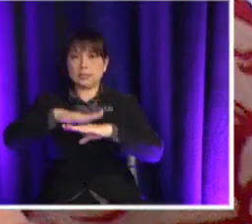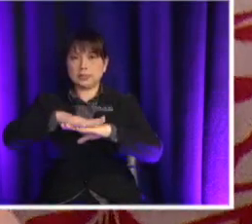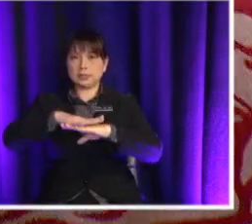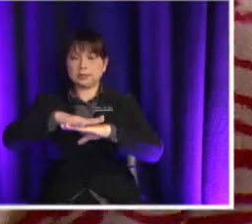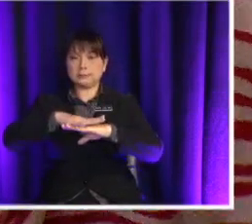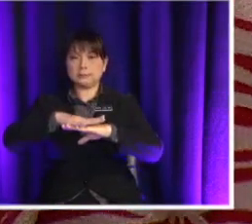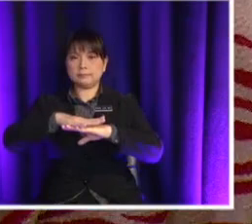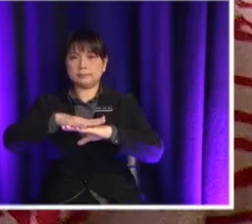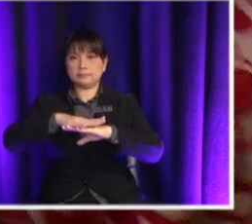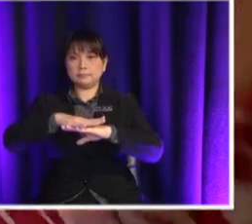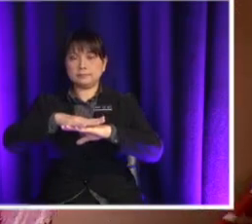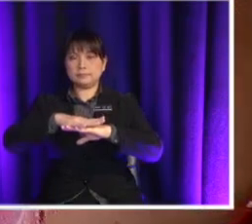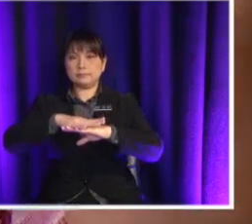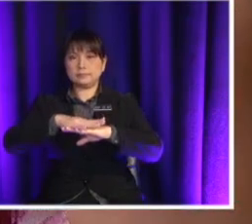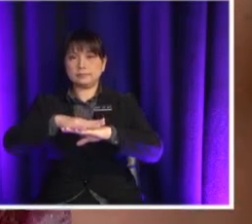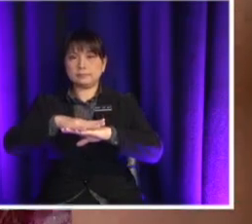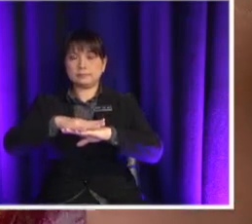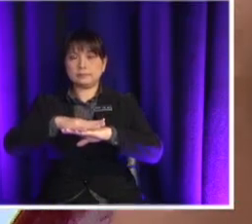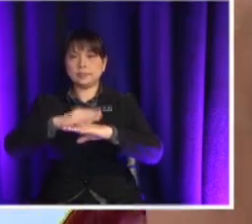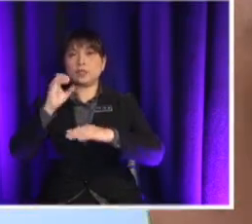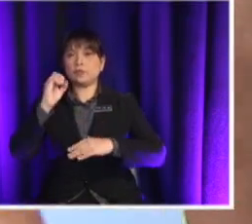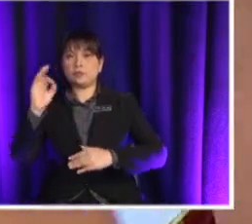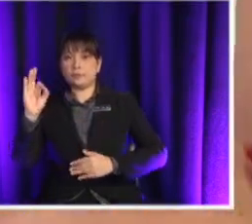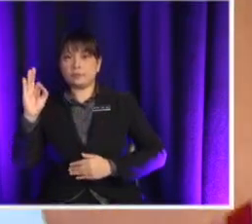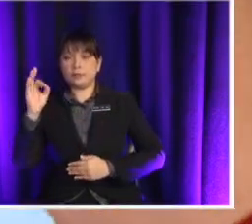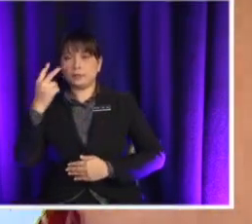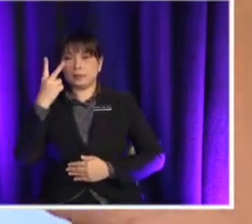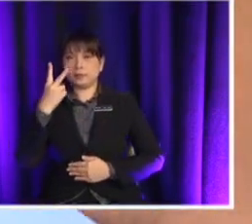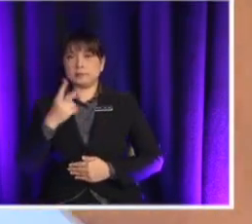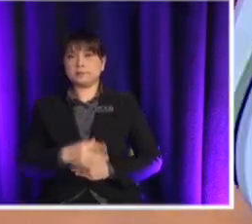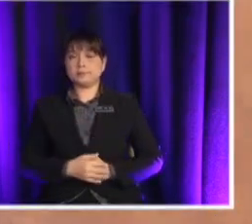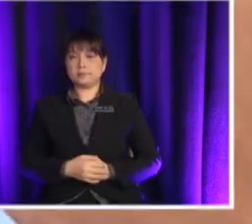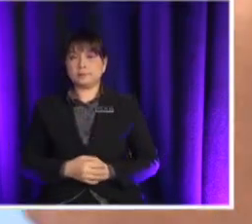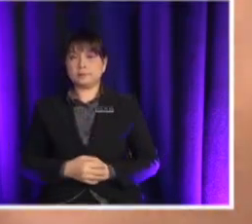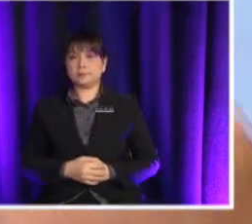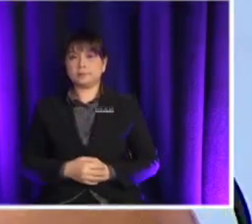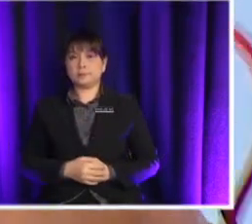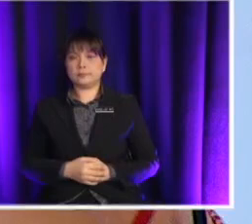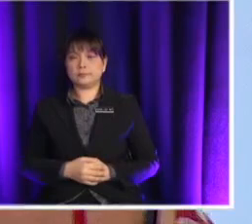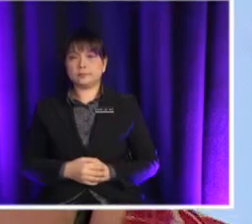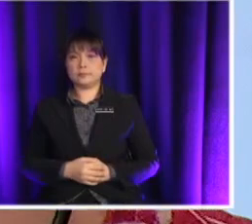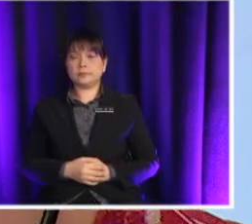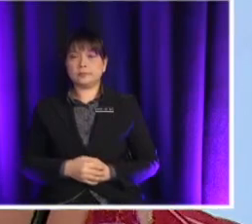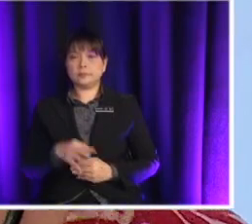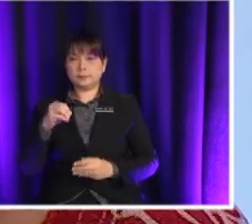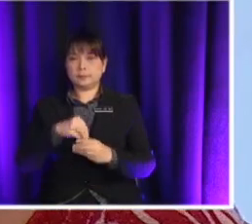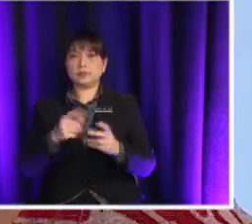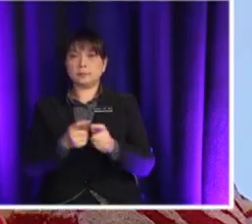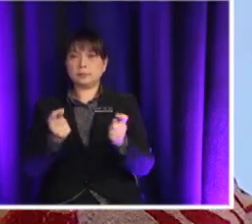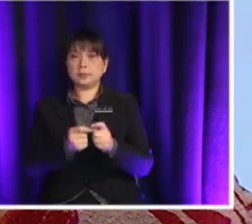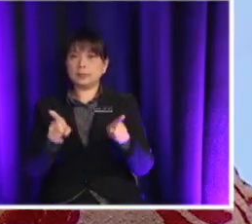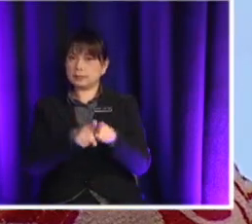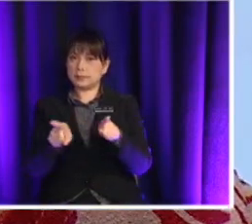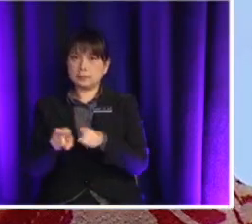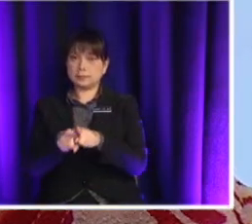atas. Okey. Ini. Cuba Aiman offkan dia. Saya offkan dia, cikgu. Okey, Ni dah off dah. Okey, dalam kedudukan yang sama, jangan tukar.